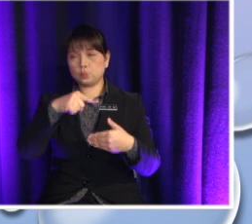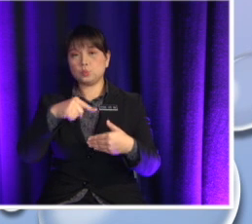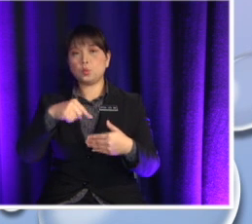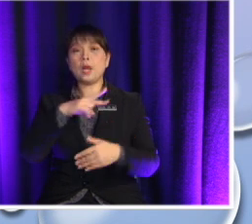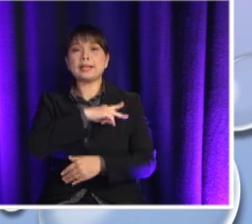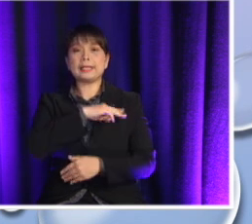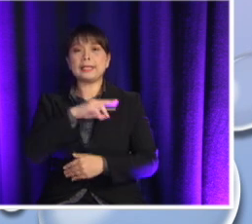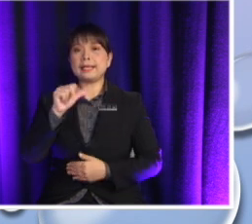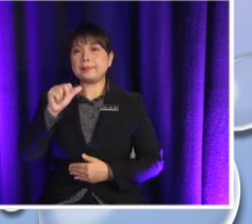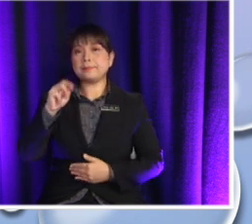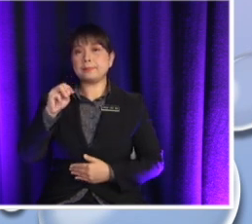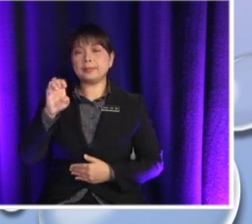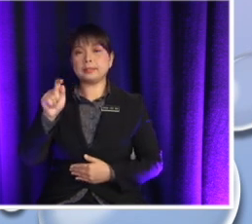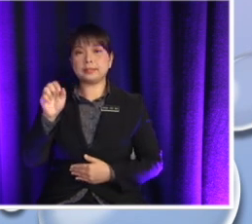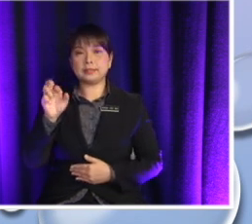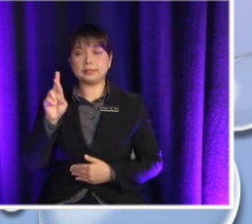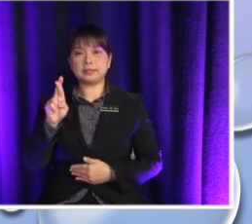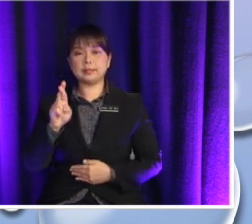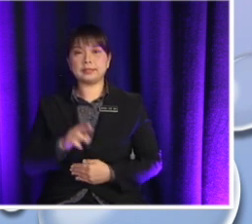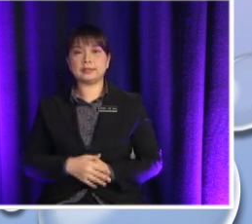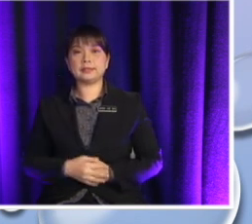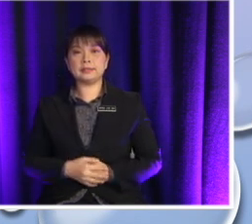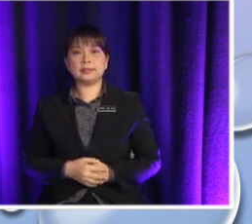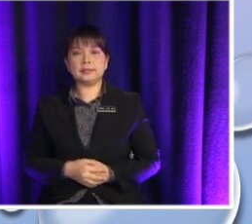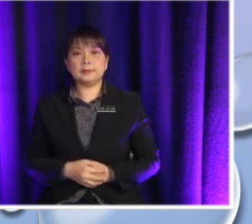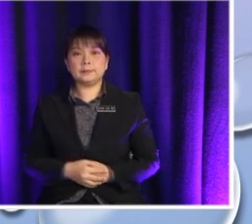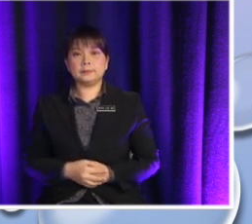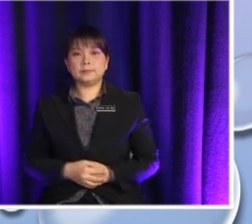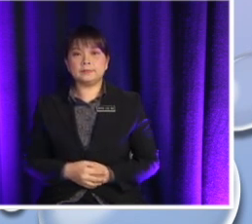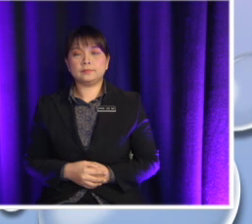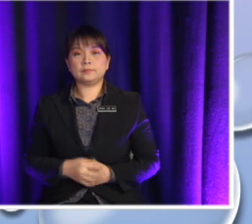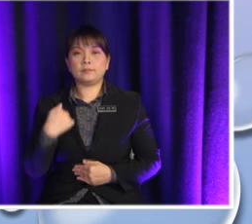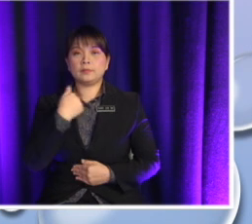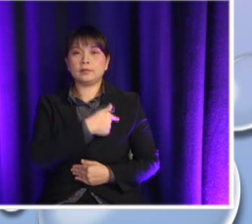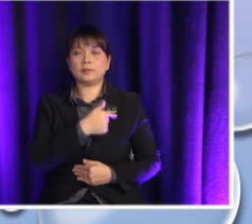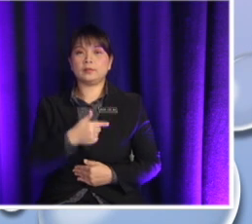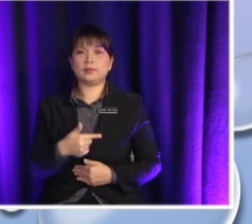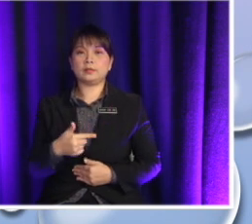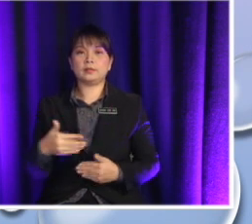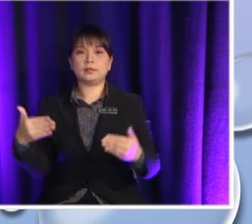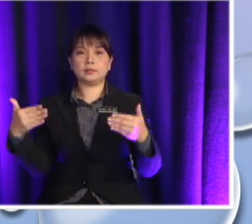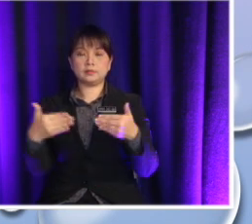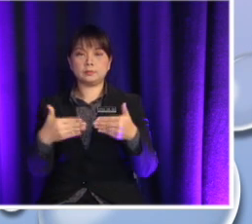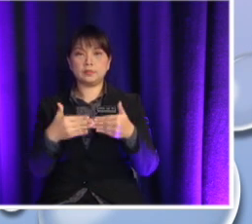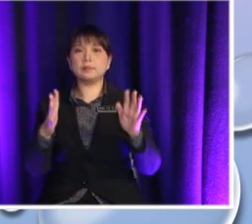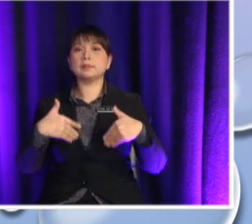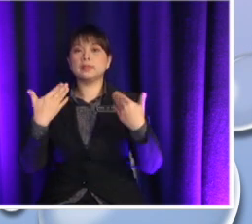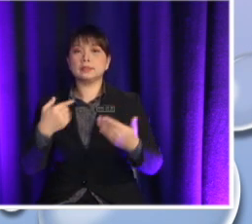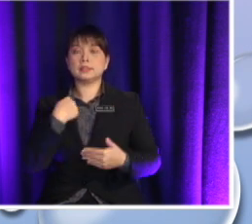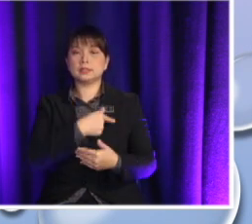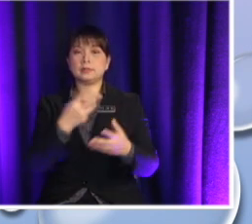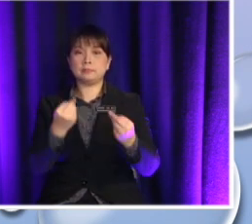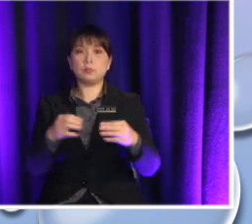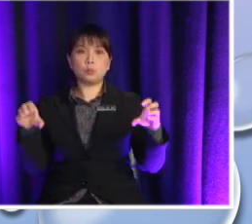ni. Ya. Okey. So sambungan kaki emitter ni kita sambungkan ke bawah. So macam mana kita nak buat?